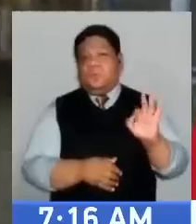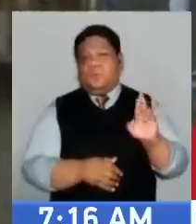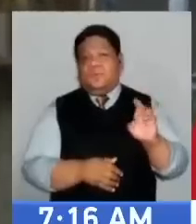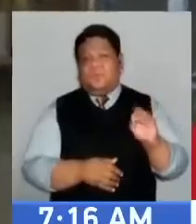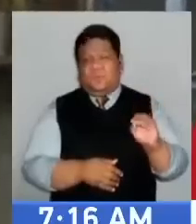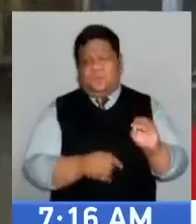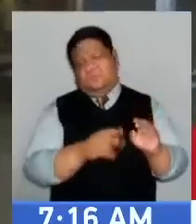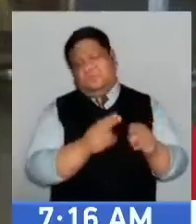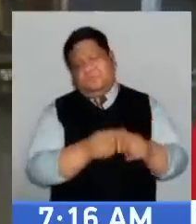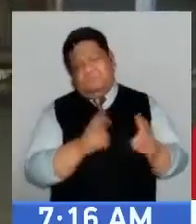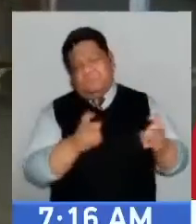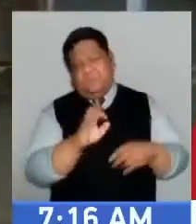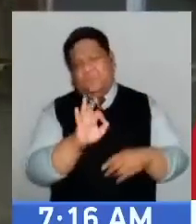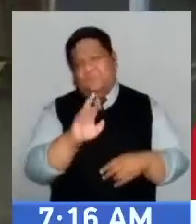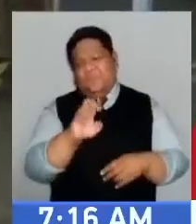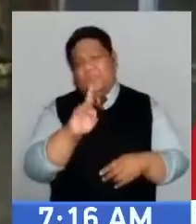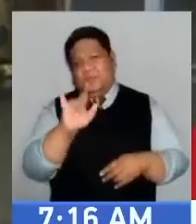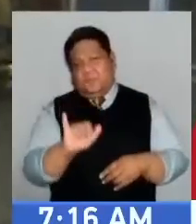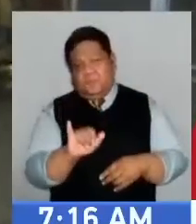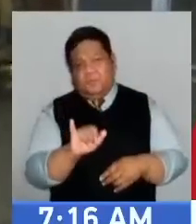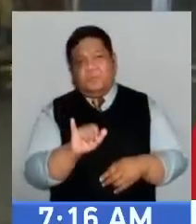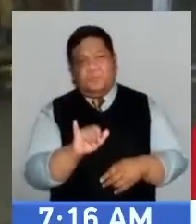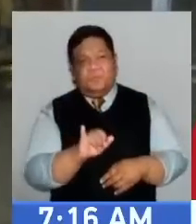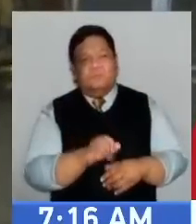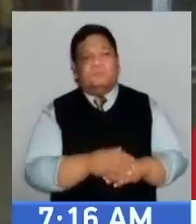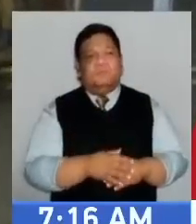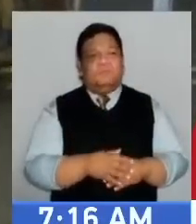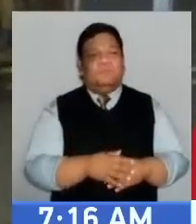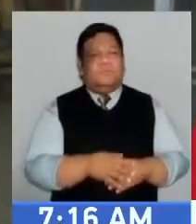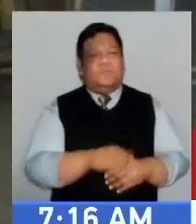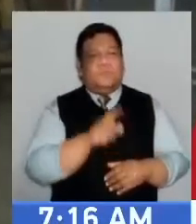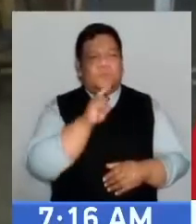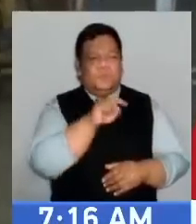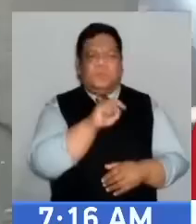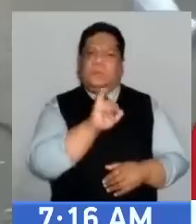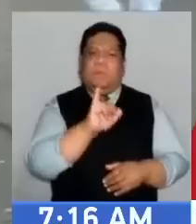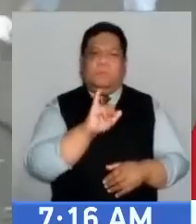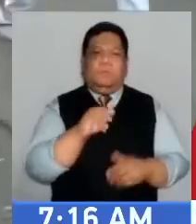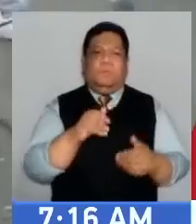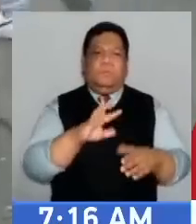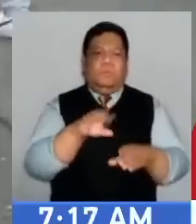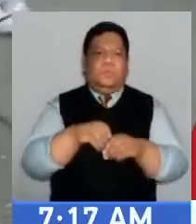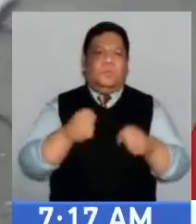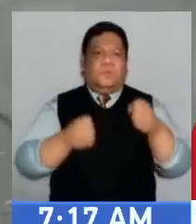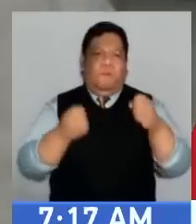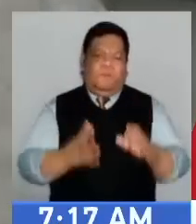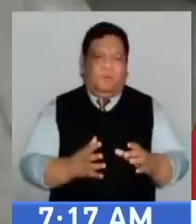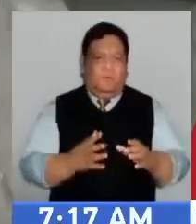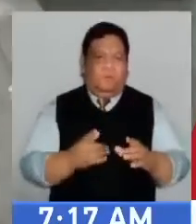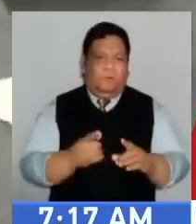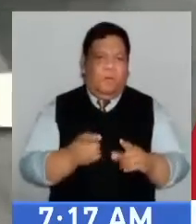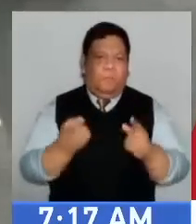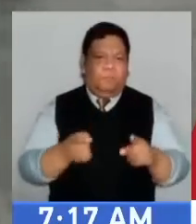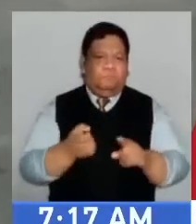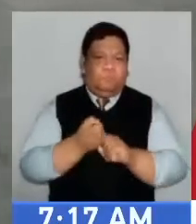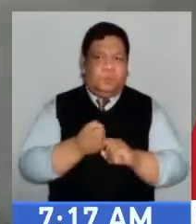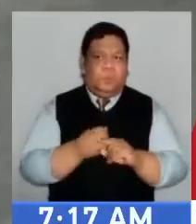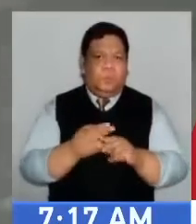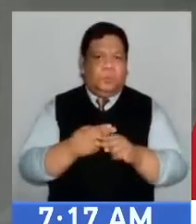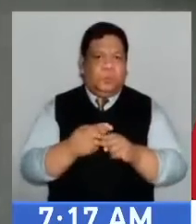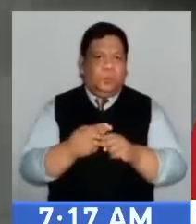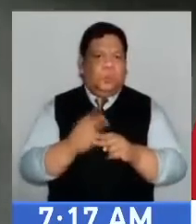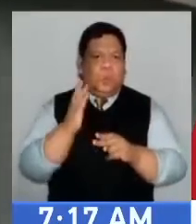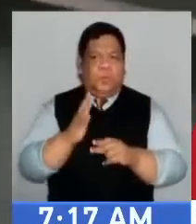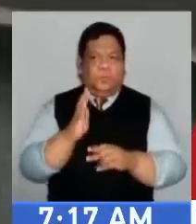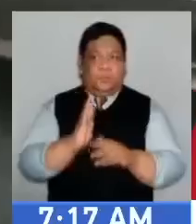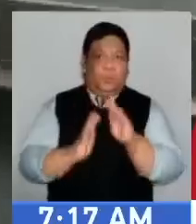Freddy, ano, sa mga maraming mga chuper na maapektuhan nitong napipintong pag-phase out ng mga traditional na